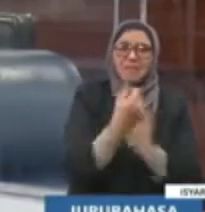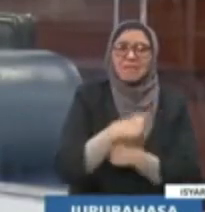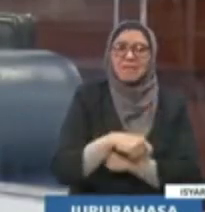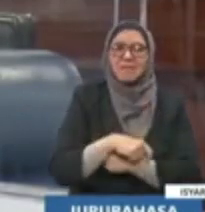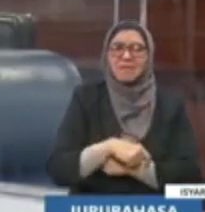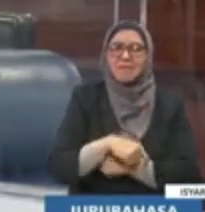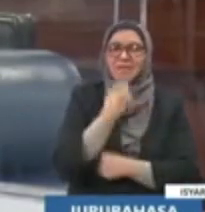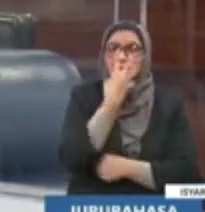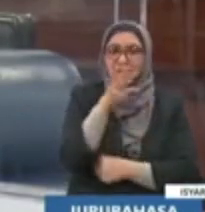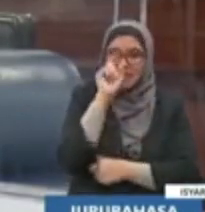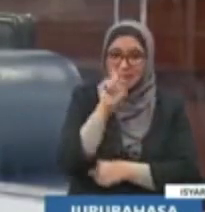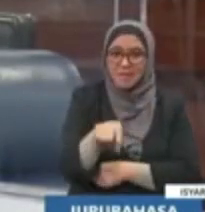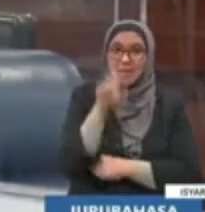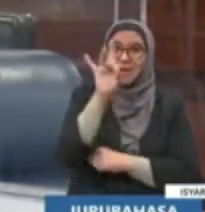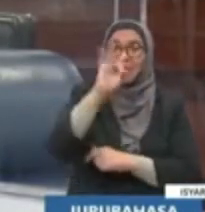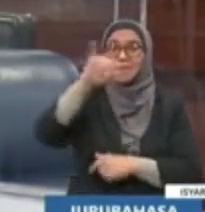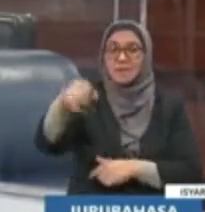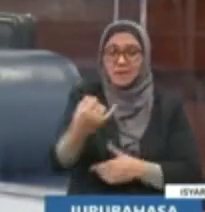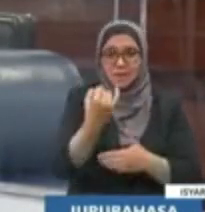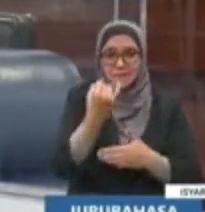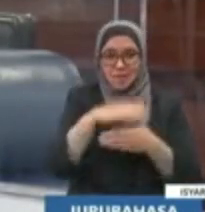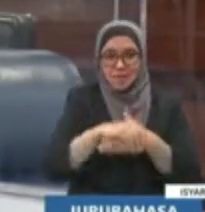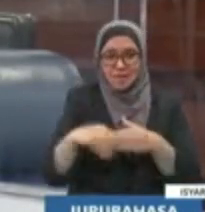RM14.8 juta dan melibatkan